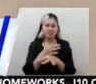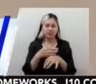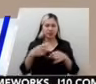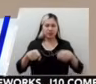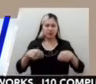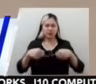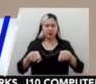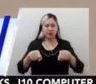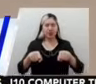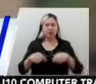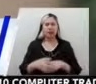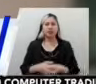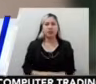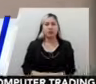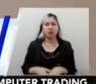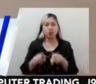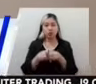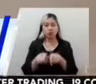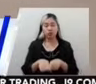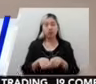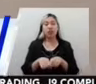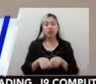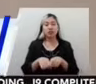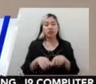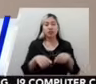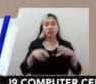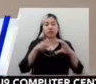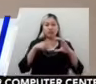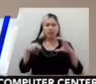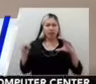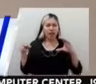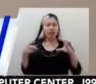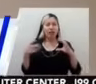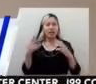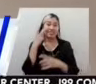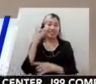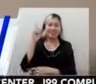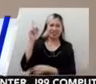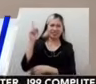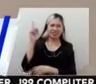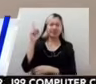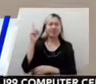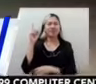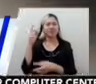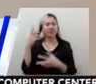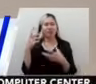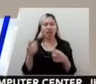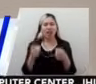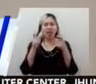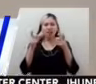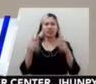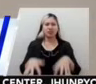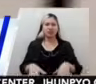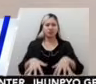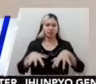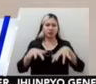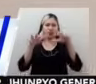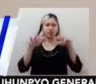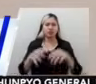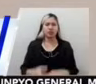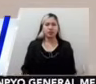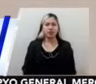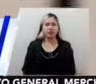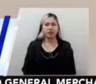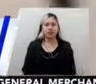Napuruhan din ang kainta. Napakabilis ng pagtaas ng tubig. Baha na naman. Isa sa mga lugar na unang